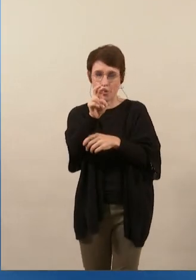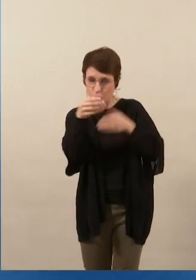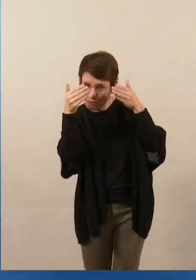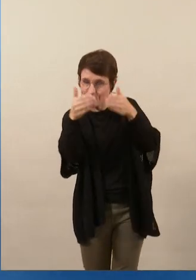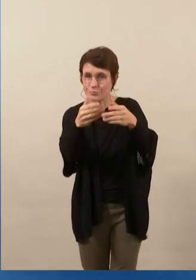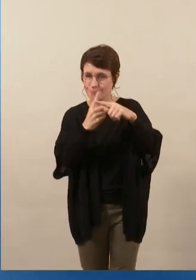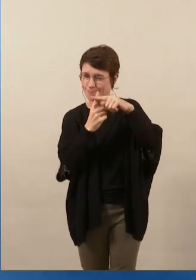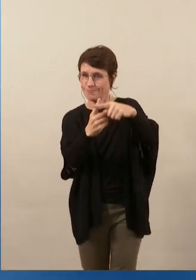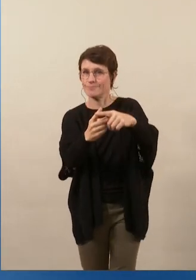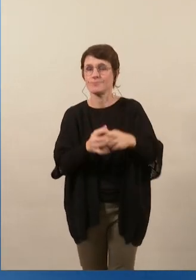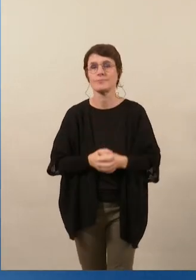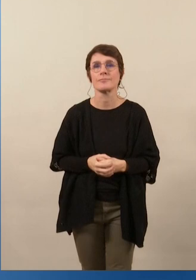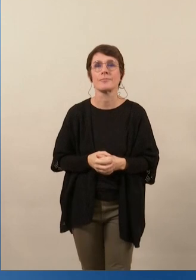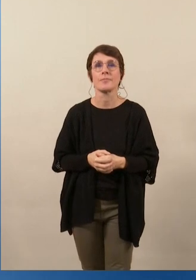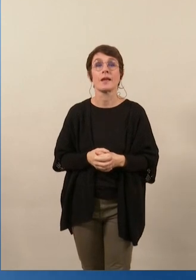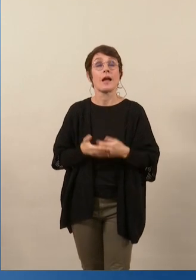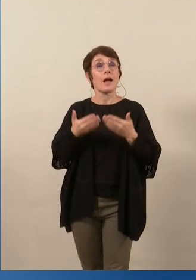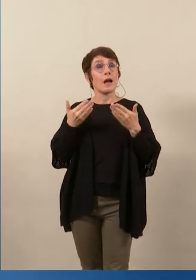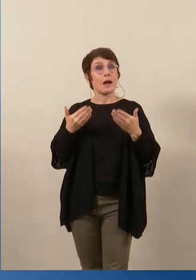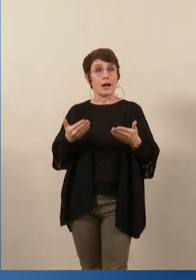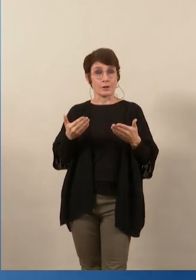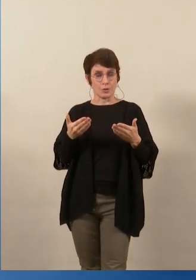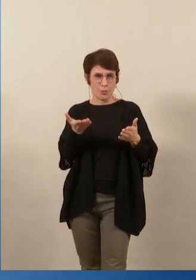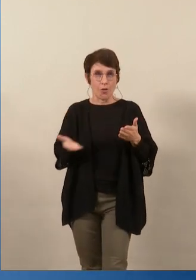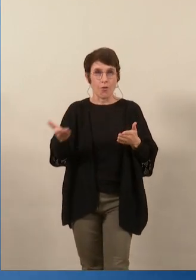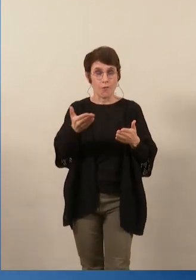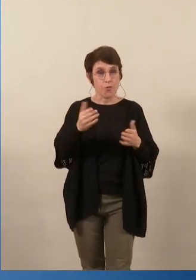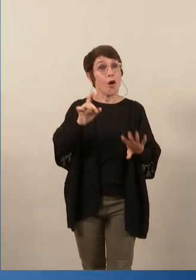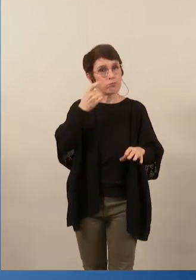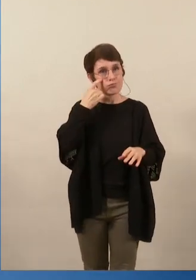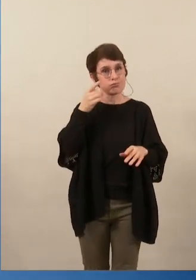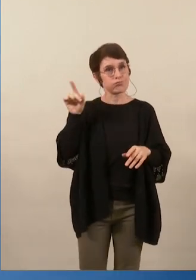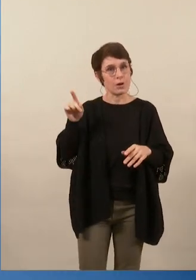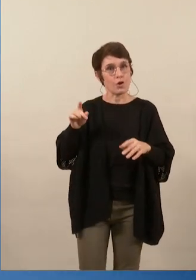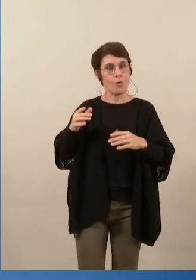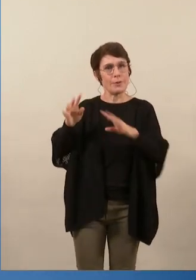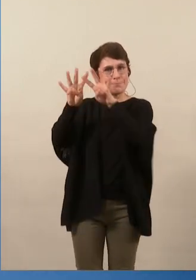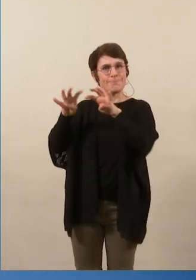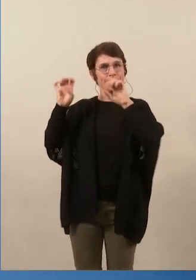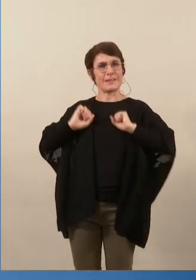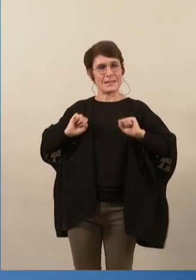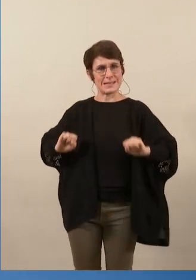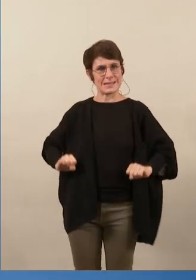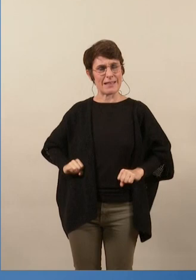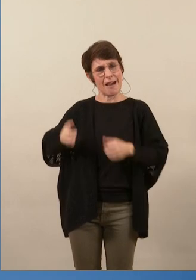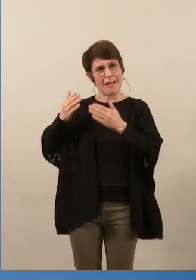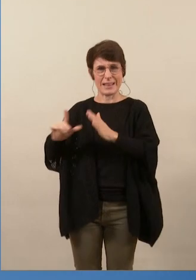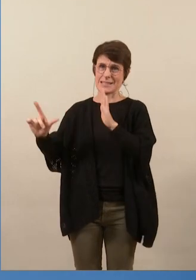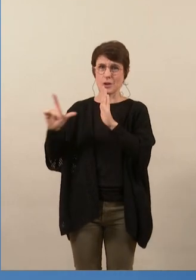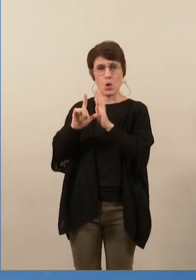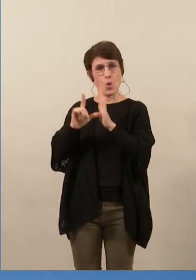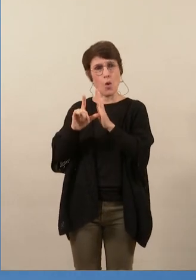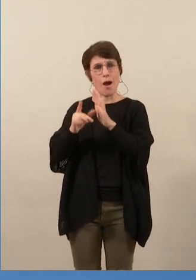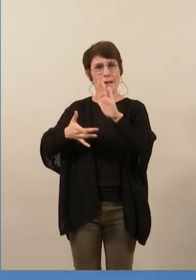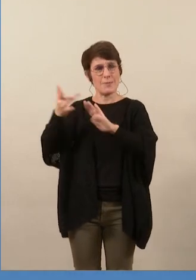Sénat ces jours-ci évidemment tout le monde l'a rête durcit encore la loi immigration proposée par le gouvernement si c'était encore